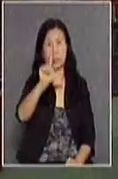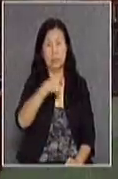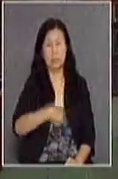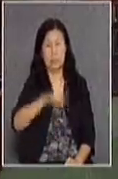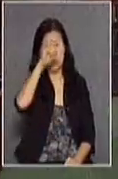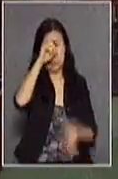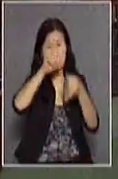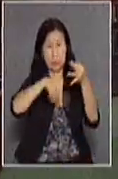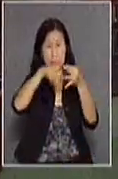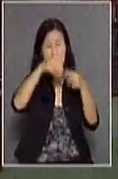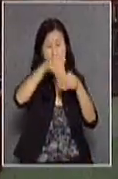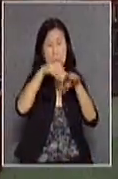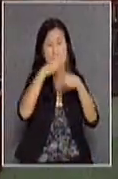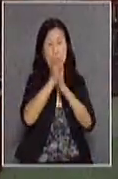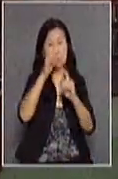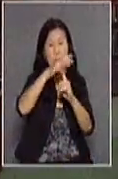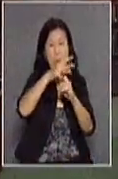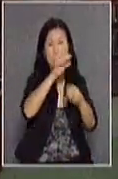決，表決鐘響一分鐘。